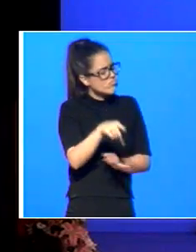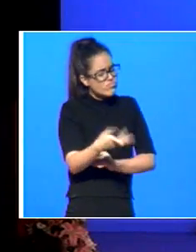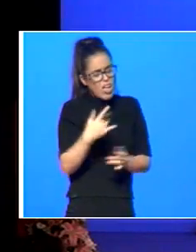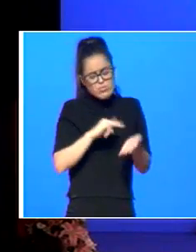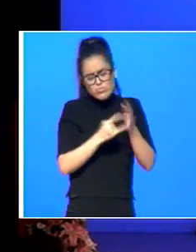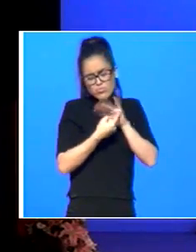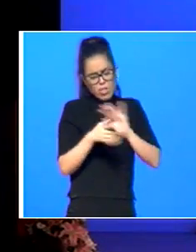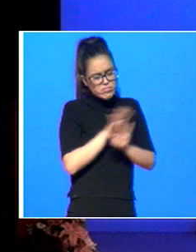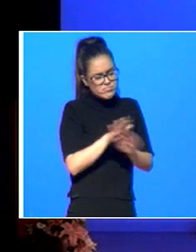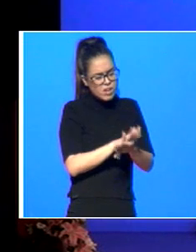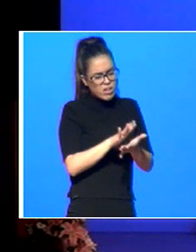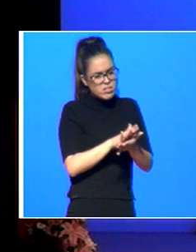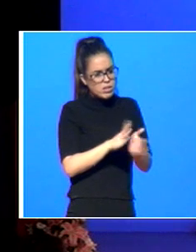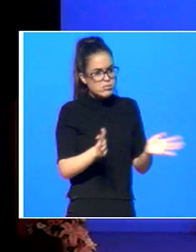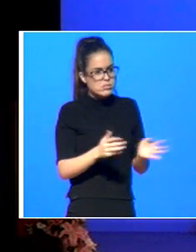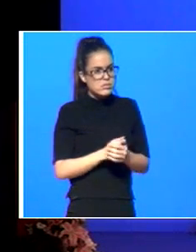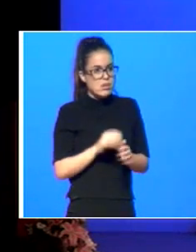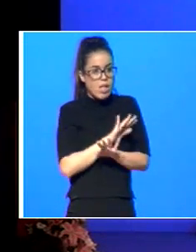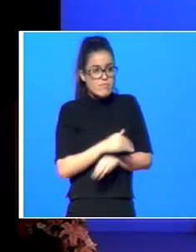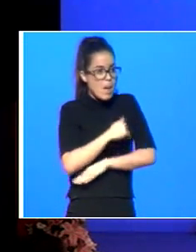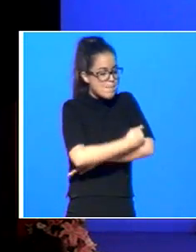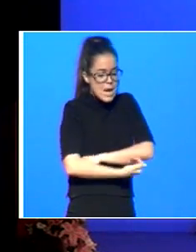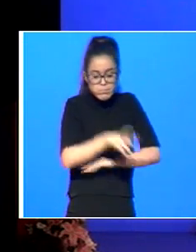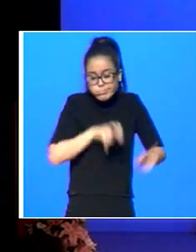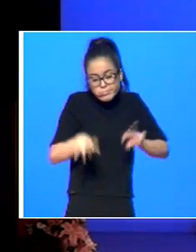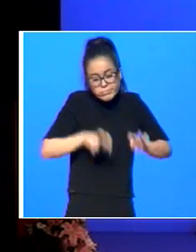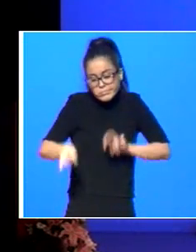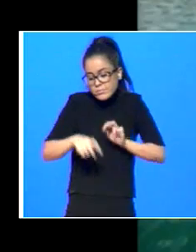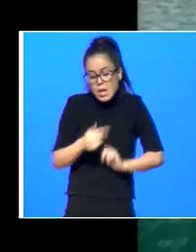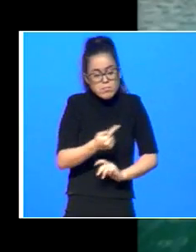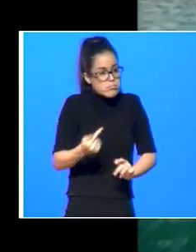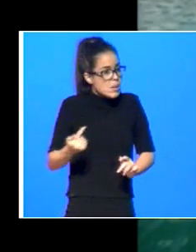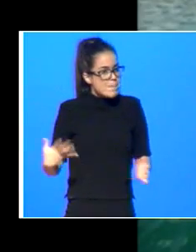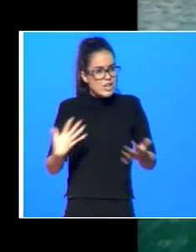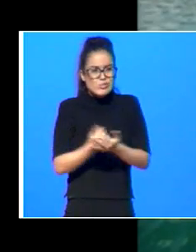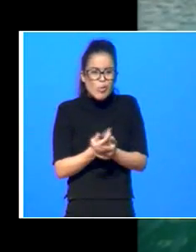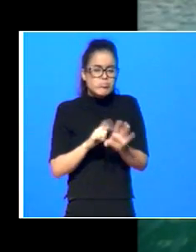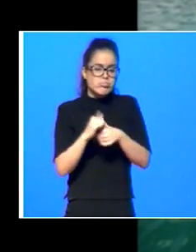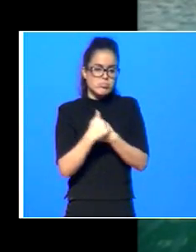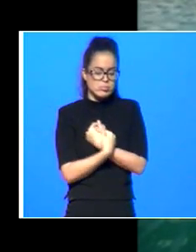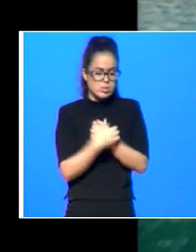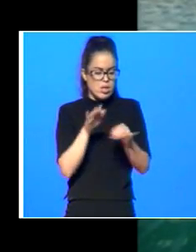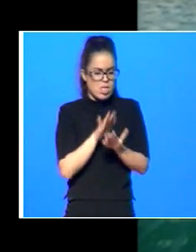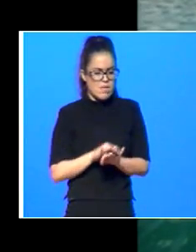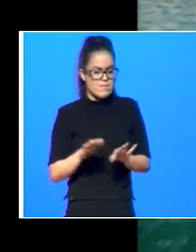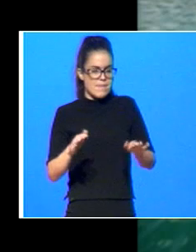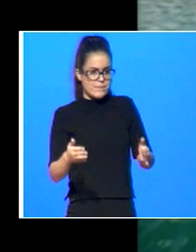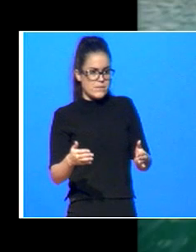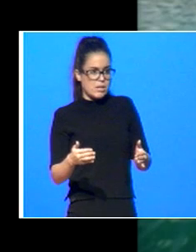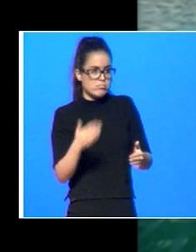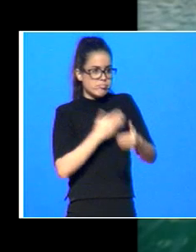bera gertatzen da, ba Down sindromiakin edo bestelako ezgaitasuna edo ja urritasun